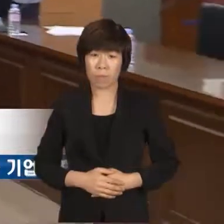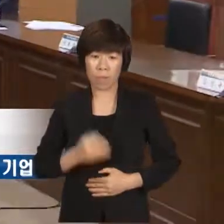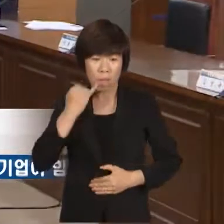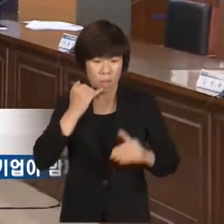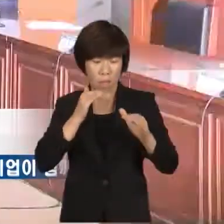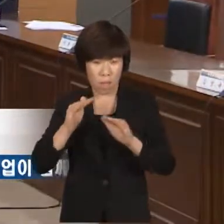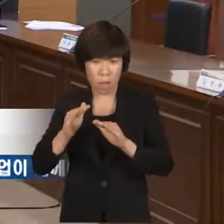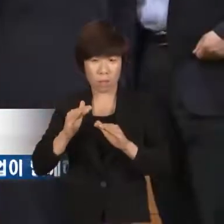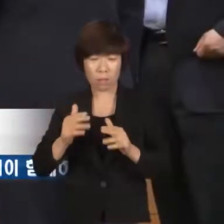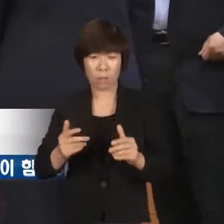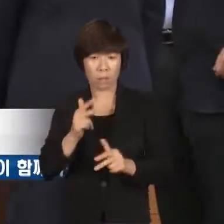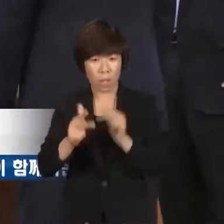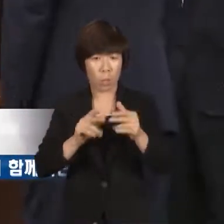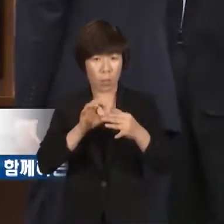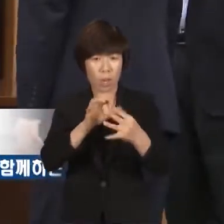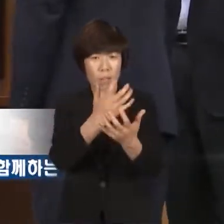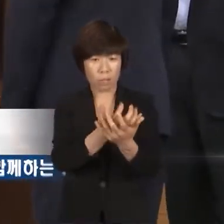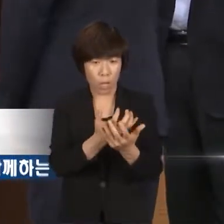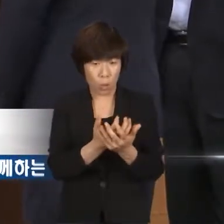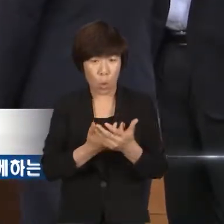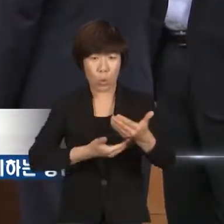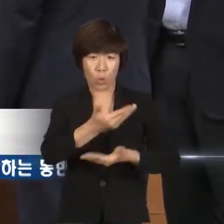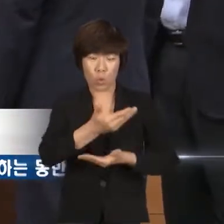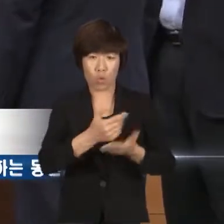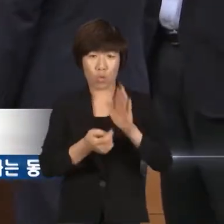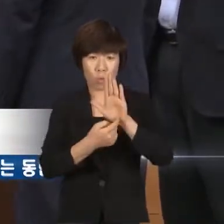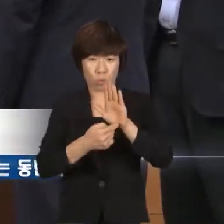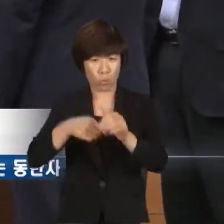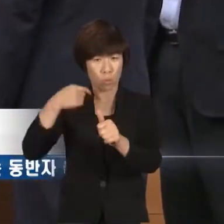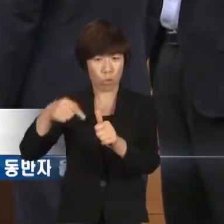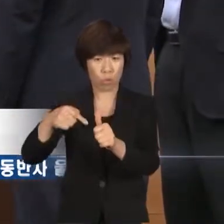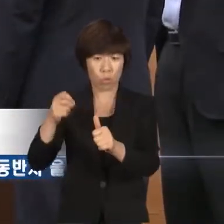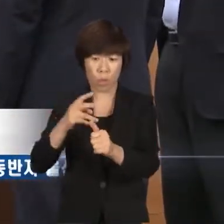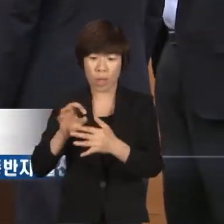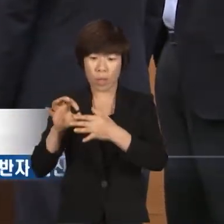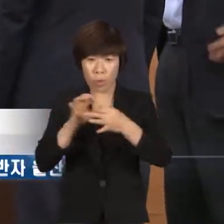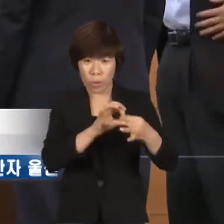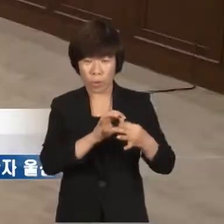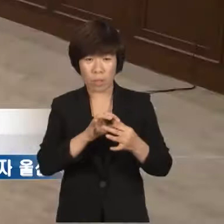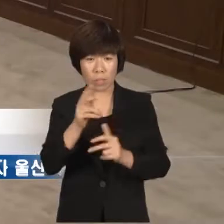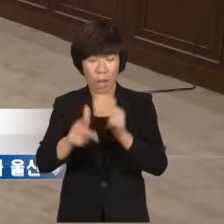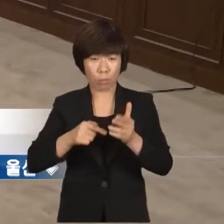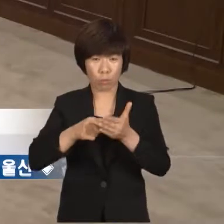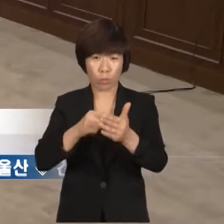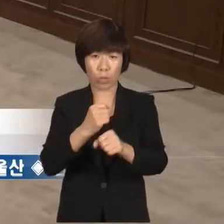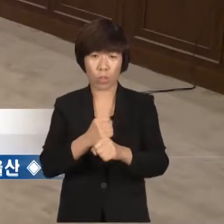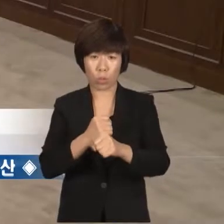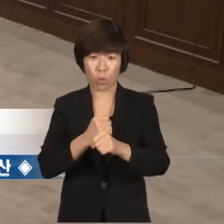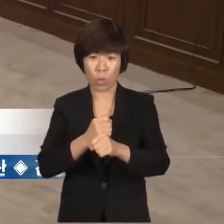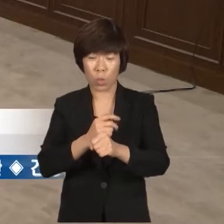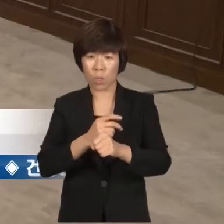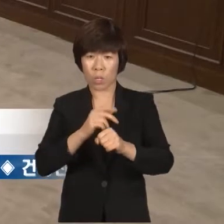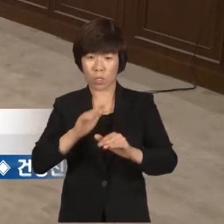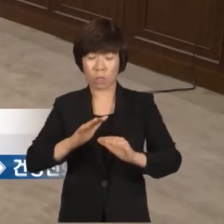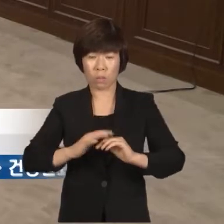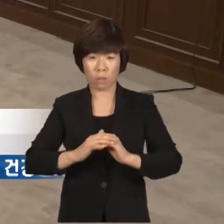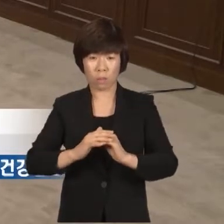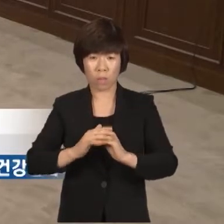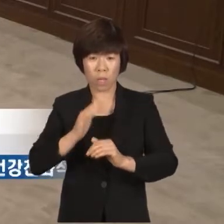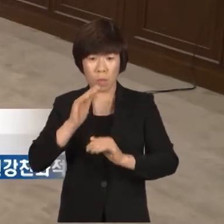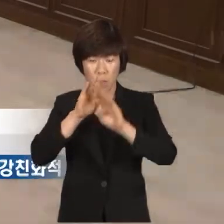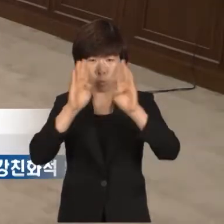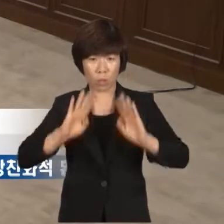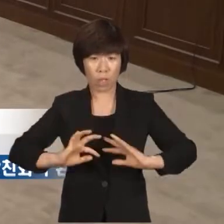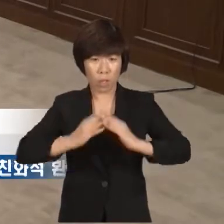분야로는 해양산업 관련 자료의 교류 및 전시, 교육과 연계사업 추진, 그리고 국립산업기술박물관